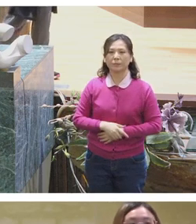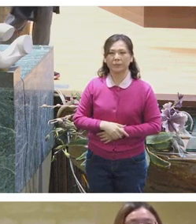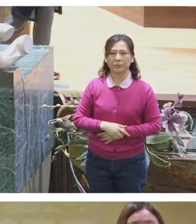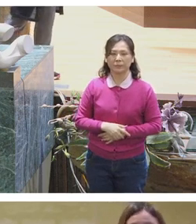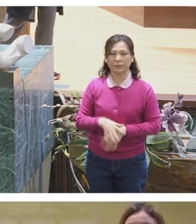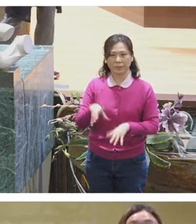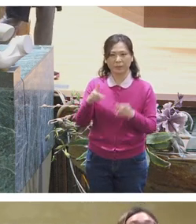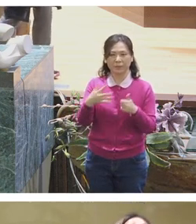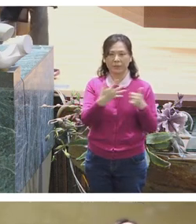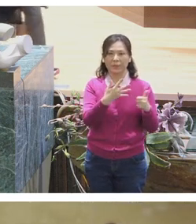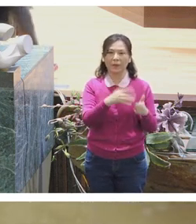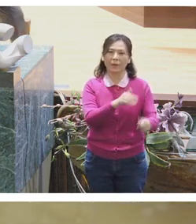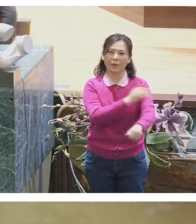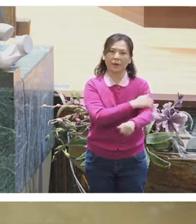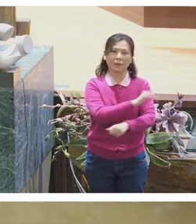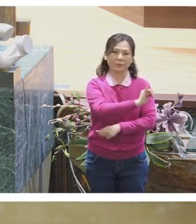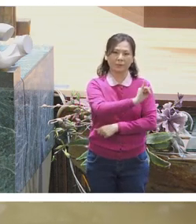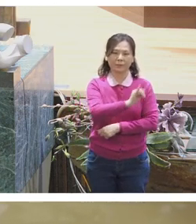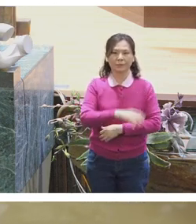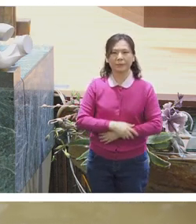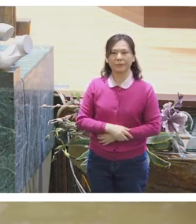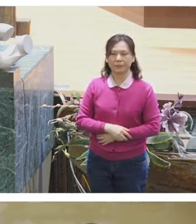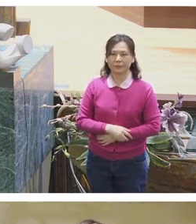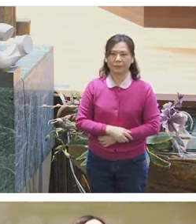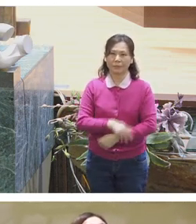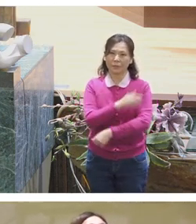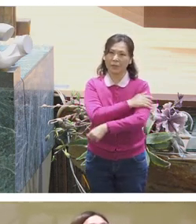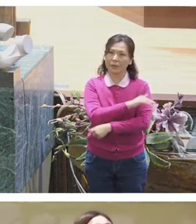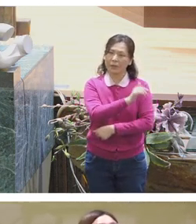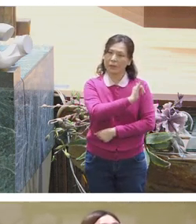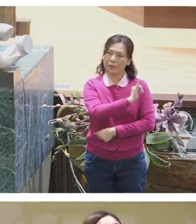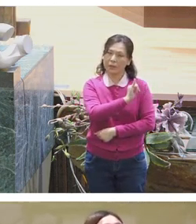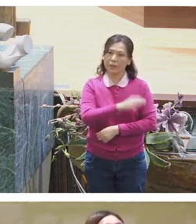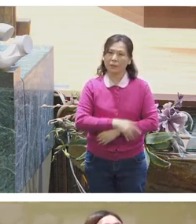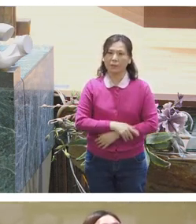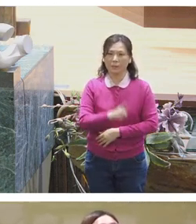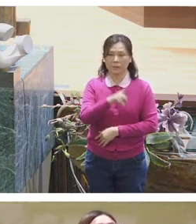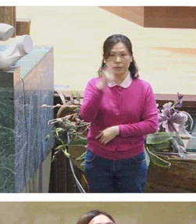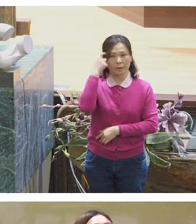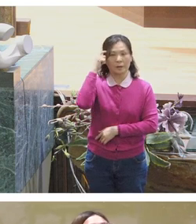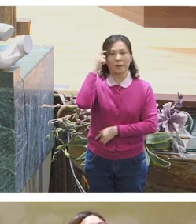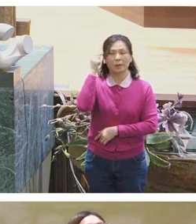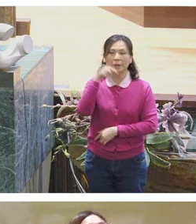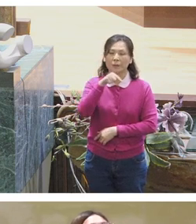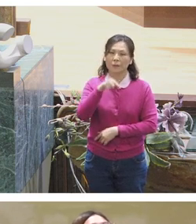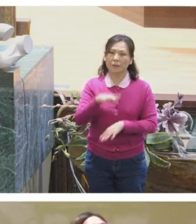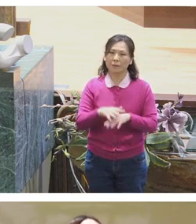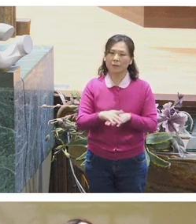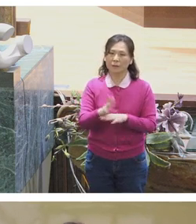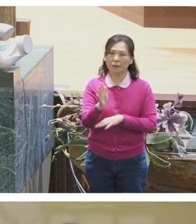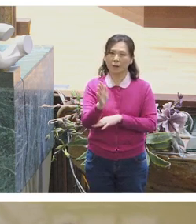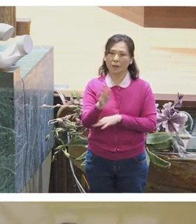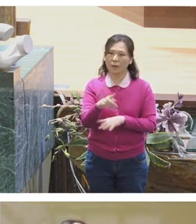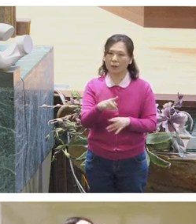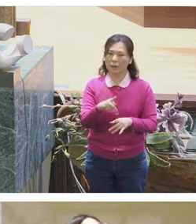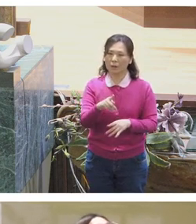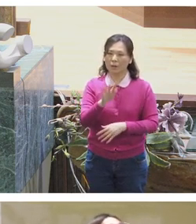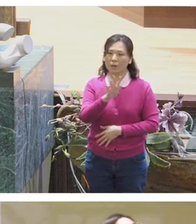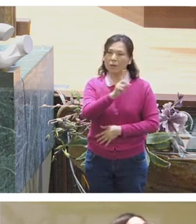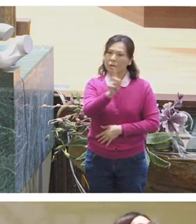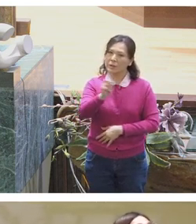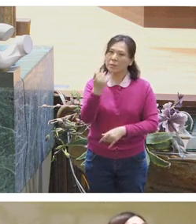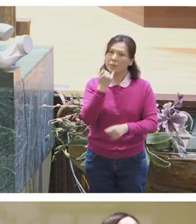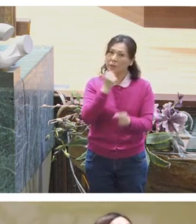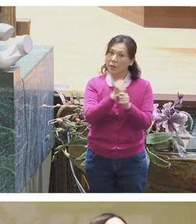们先问一下顺林、哦、顺林博士，你觉得 Pretis 有什么可以操作的地方，共同语言来协